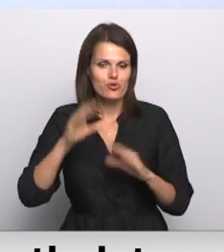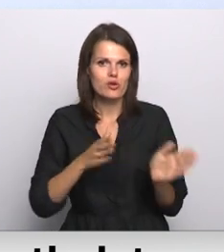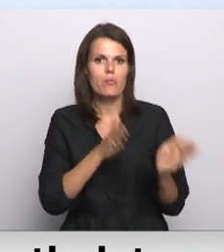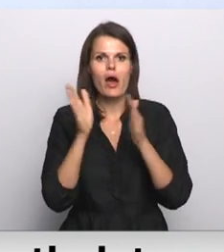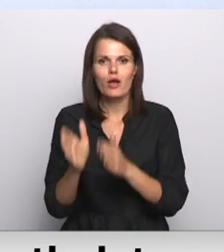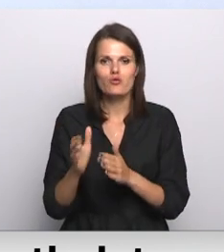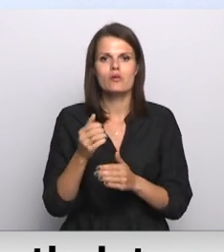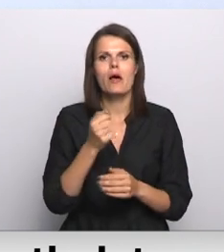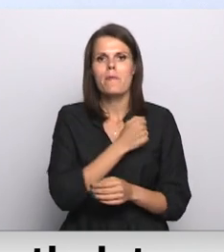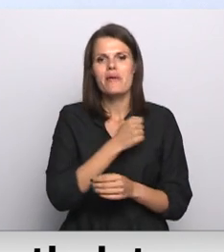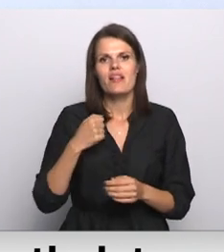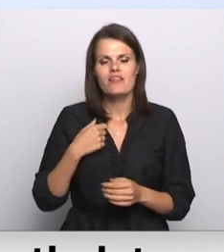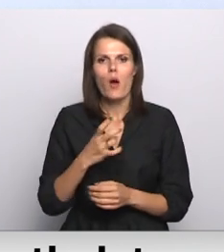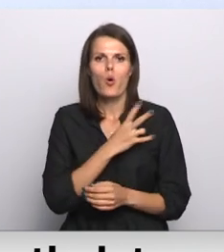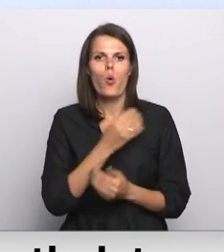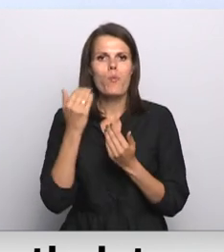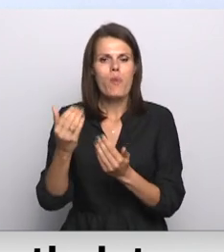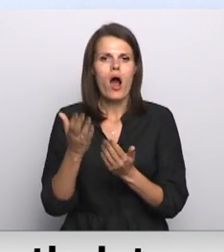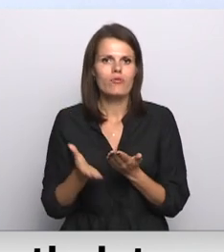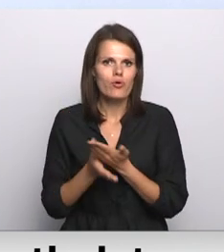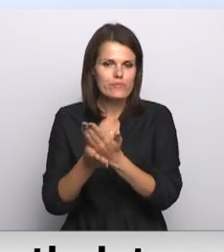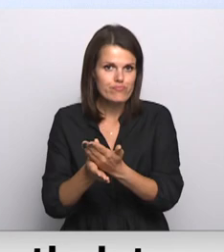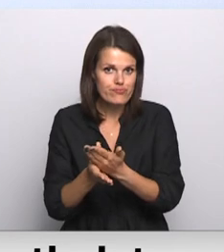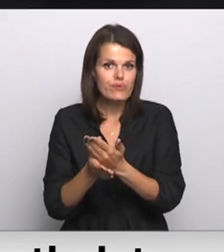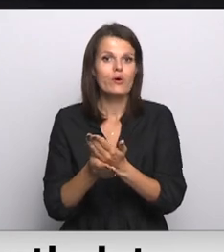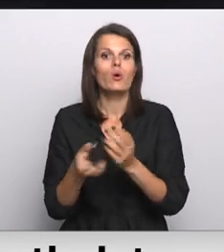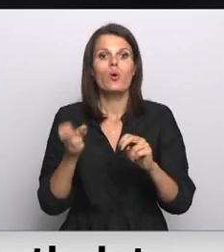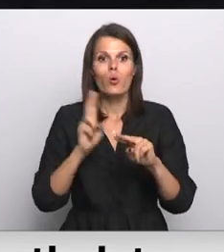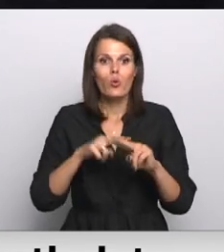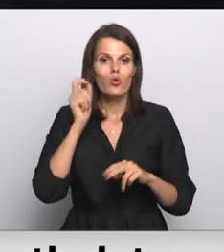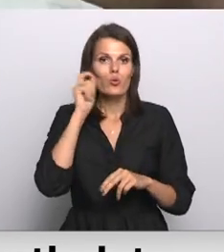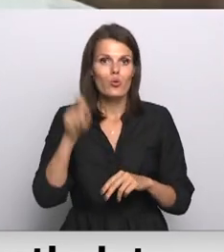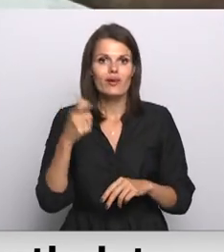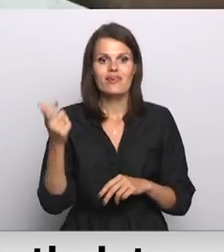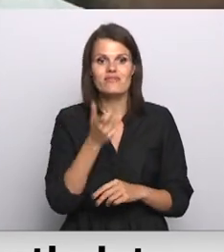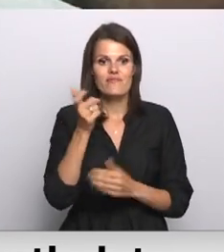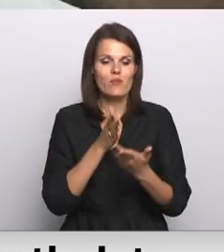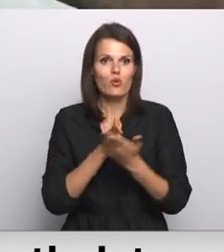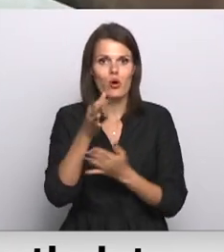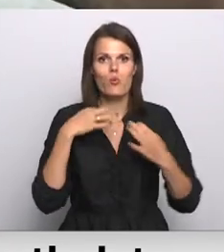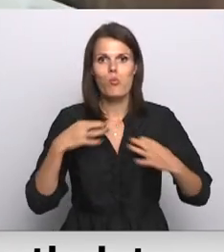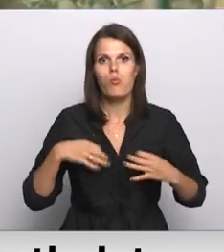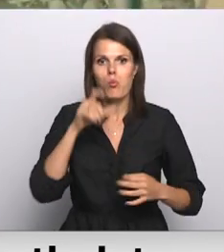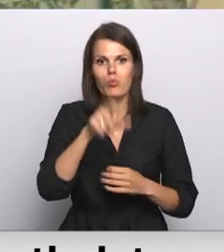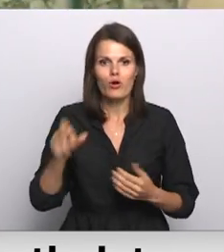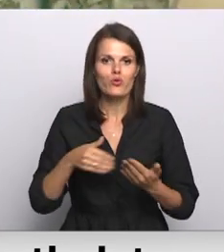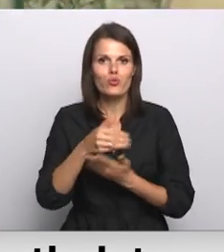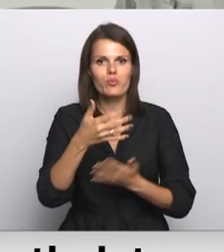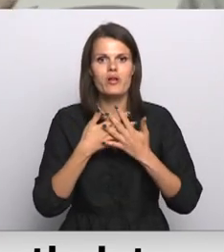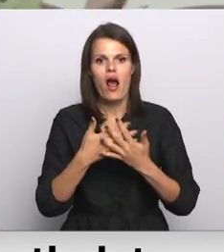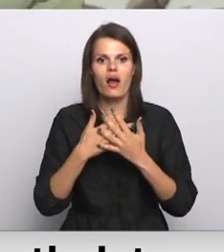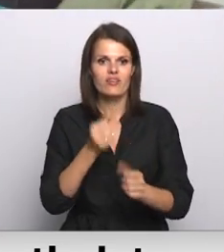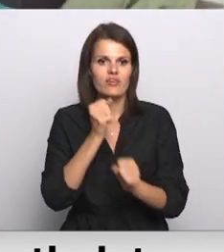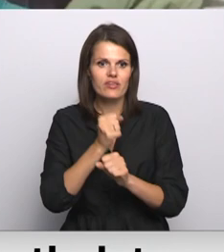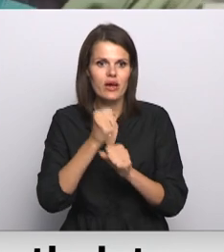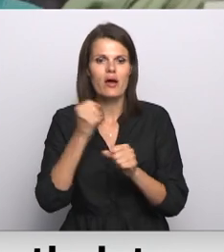pārkārtots militāro un humāno vajadzību nodrošināšanai. Un Ukrainas filmu nozares profesionāļi turpina aktīvi darboties,